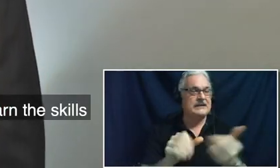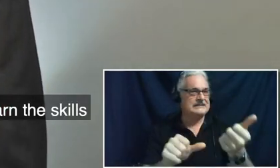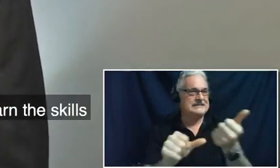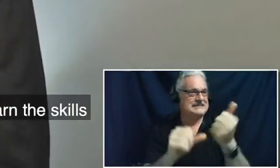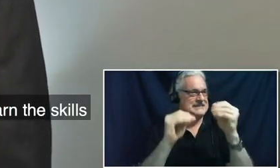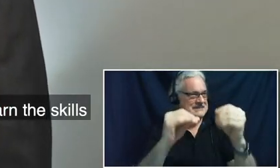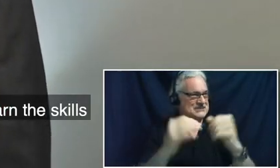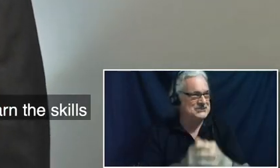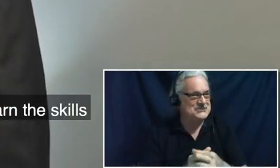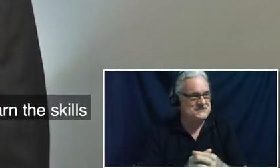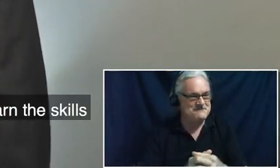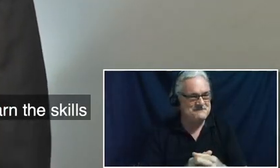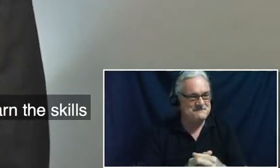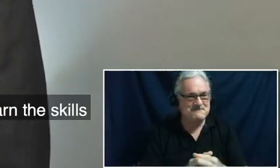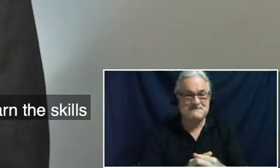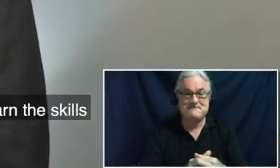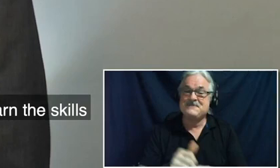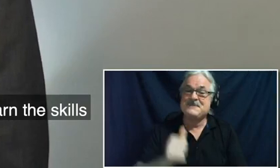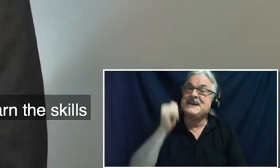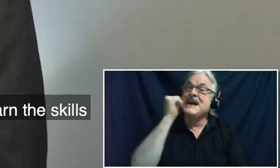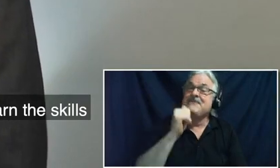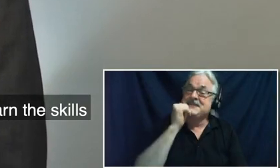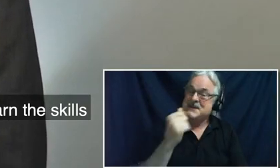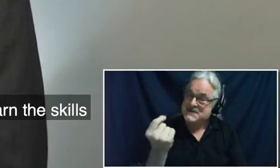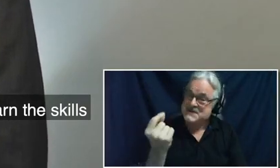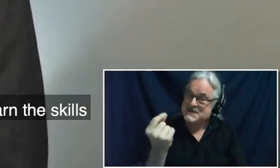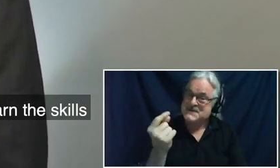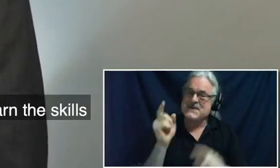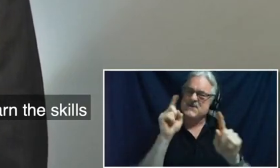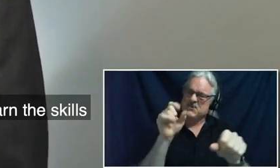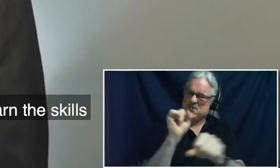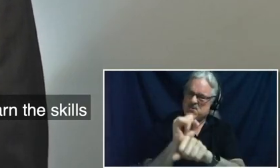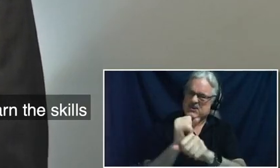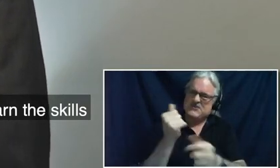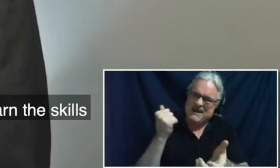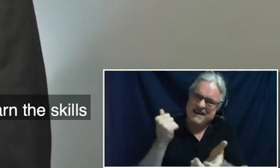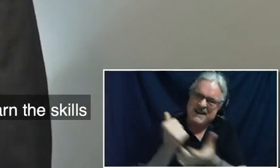Aujourd'hui, donc, je suis maîtresse assistante en établissement préscolaire.